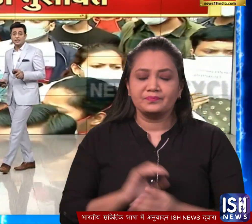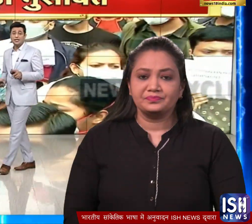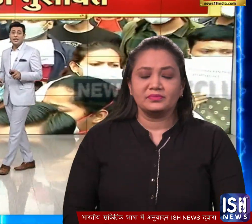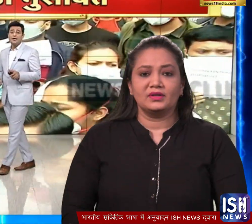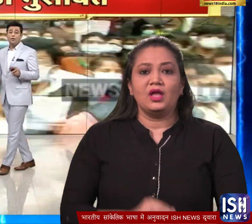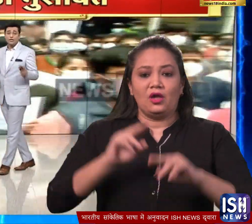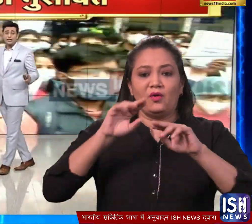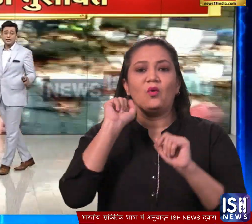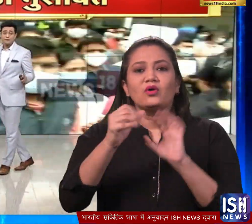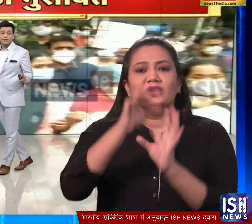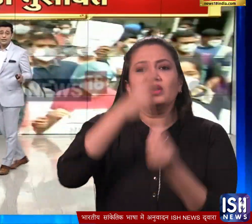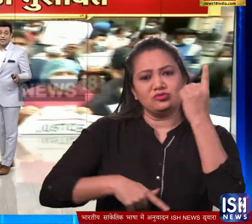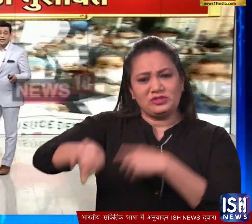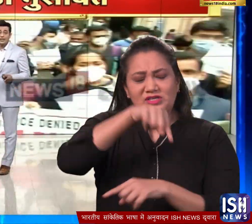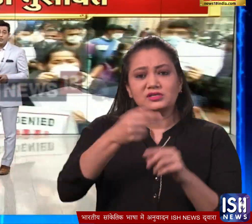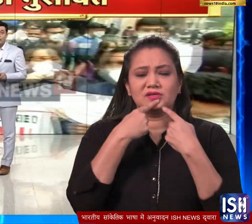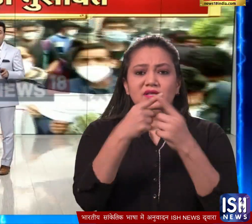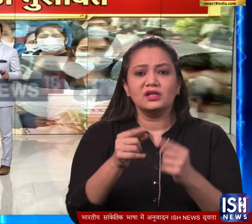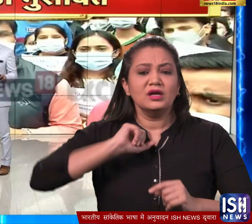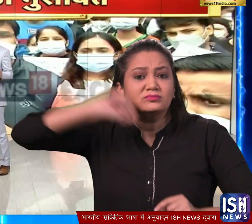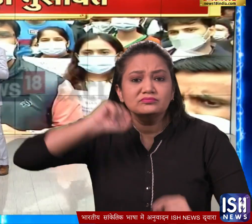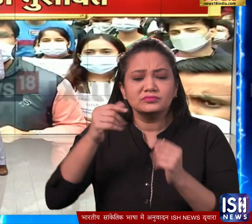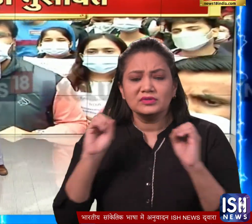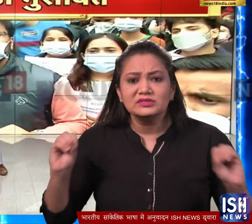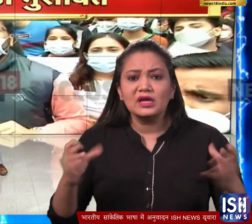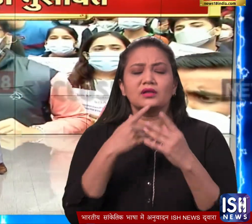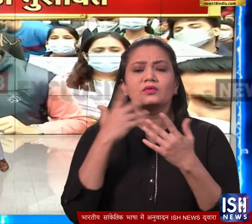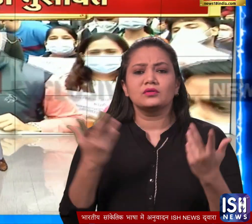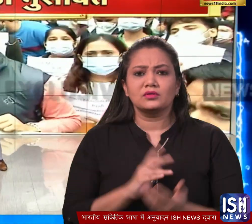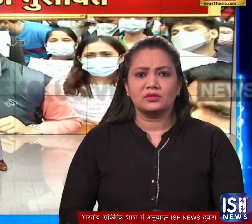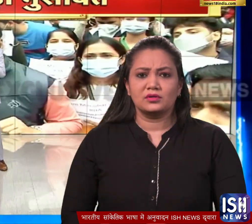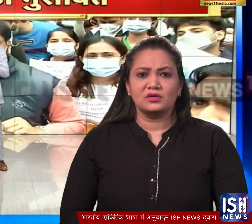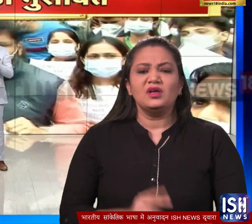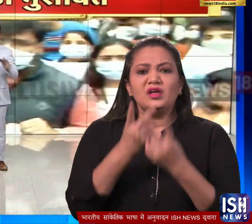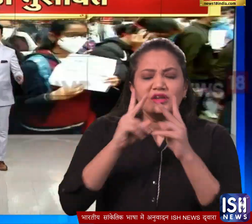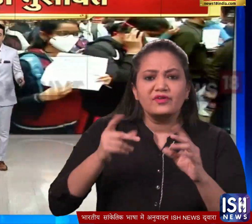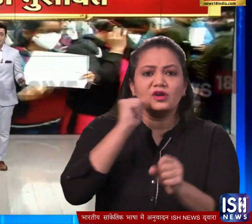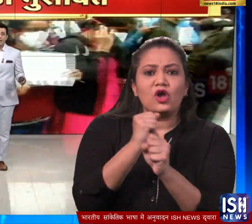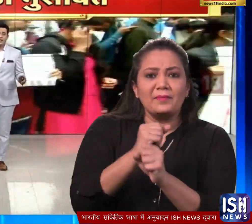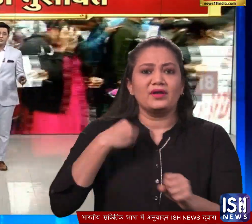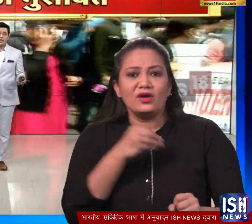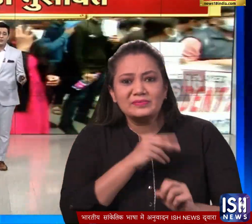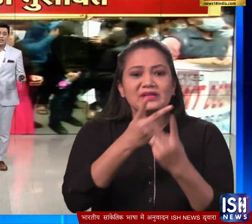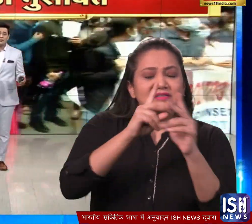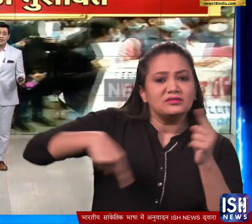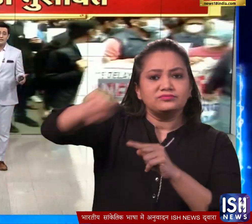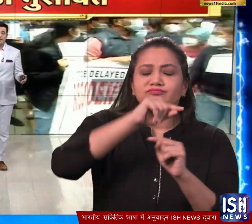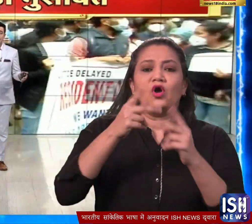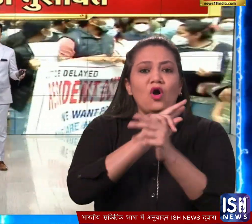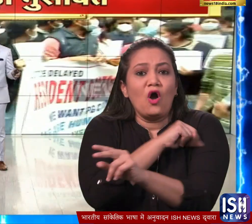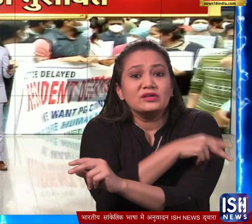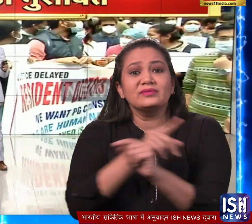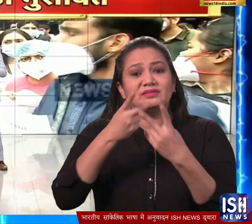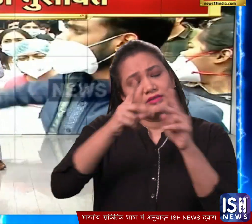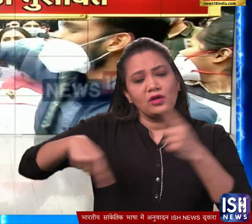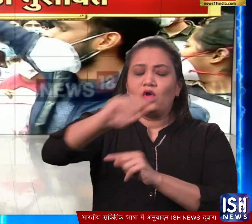के संगठन फोडा की तरफ से बताया गया कि उनकी हड़ताल को सभी सरकारी अस्पतालों में काम करने वाले